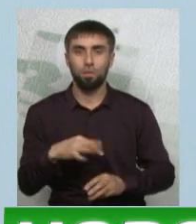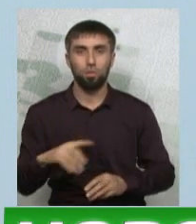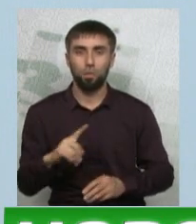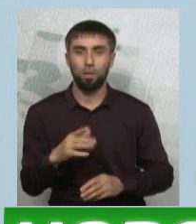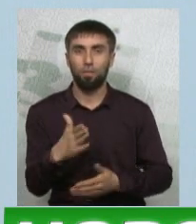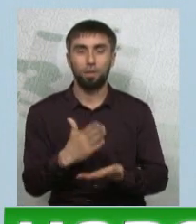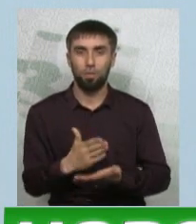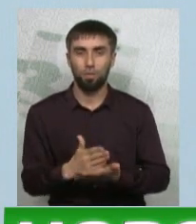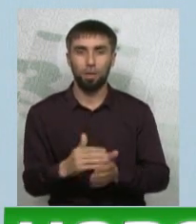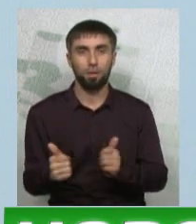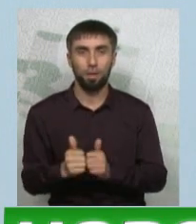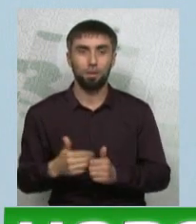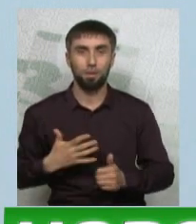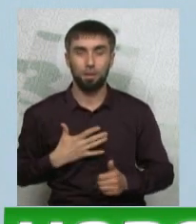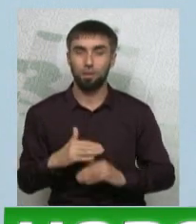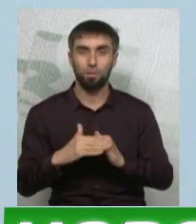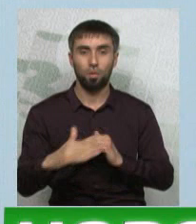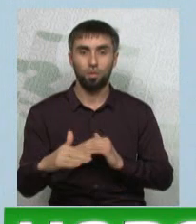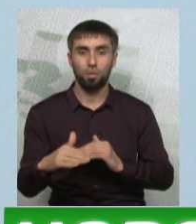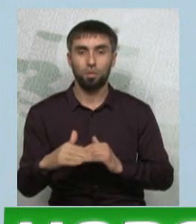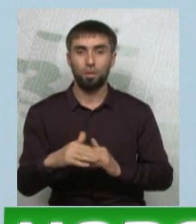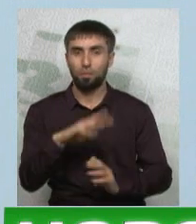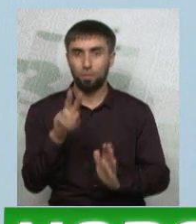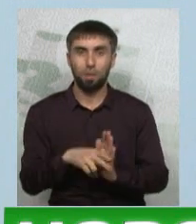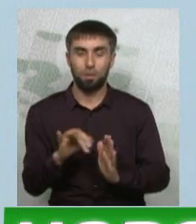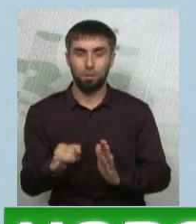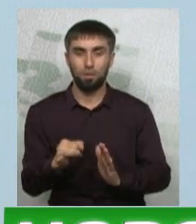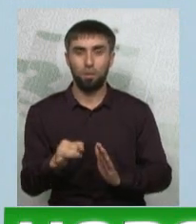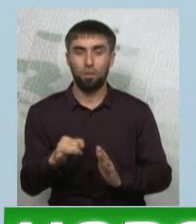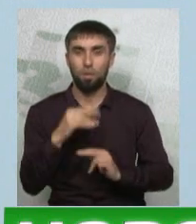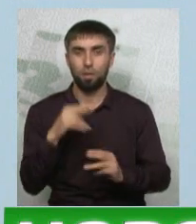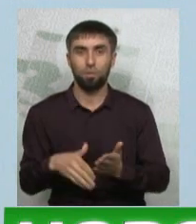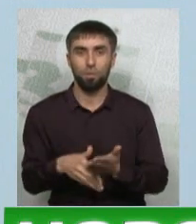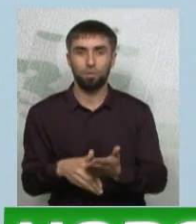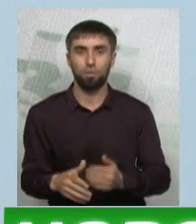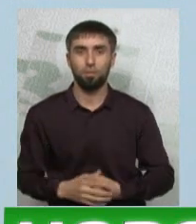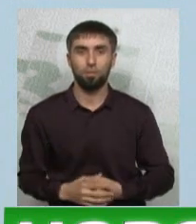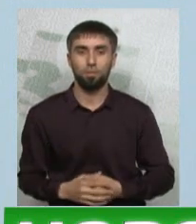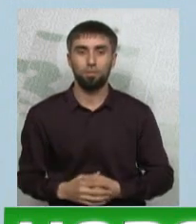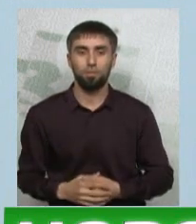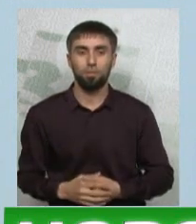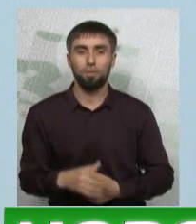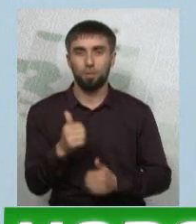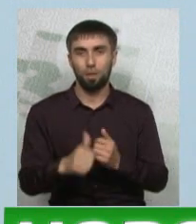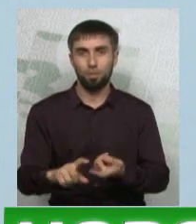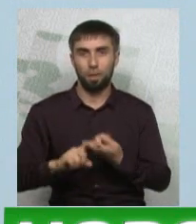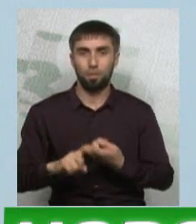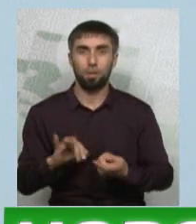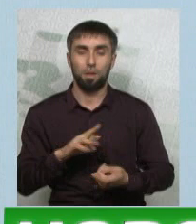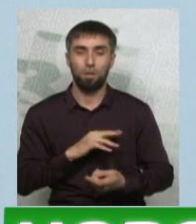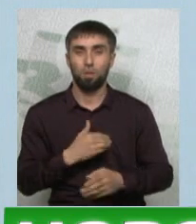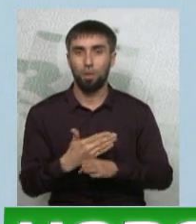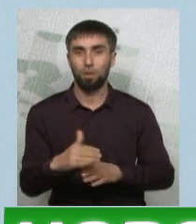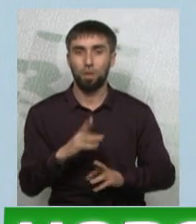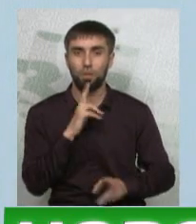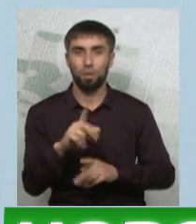вы находитесь рядом с нашим территориальным управлением, оказываете помощь и участвуете во взаимодействии. Я хочу отдельно